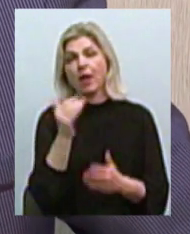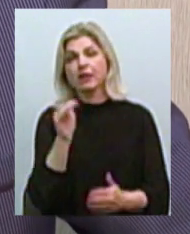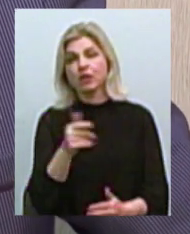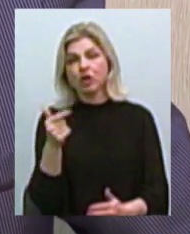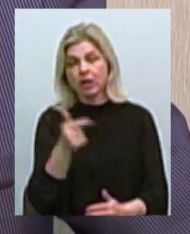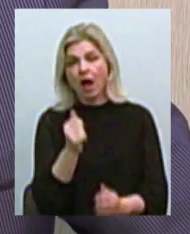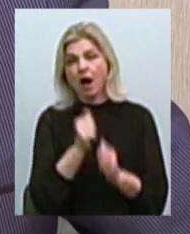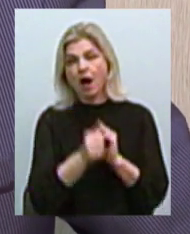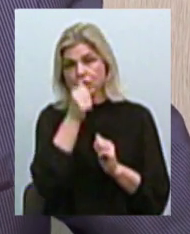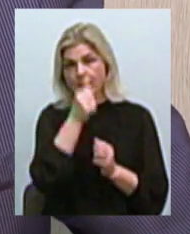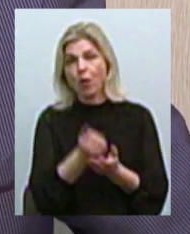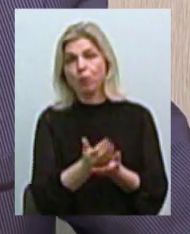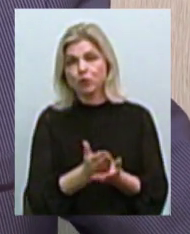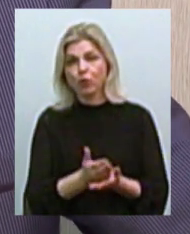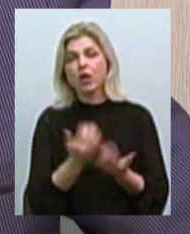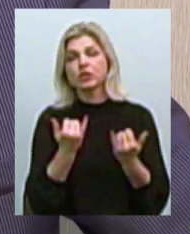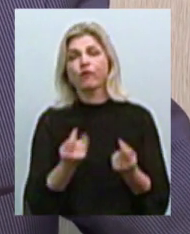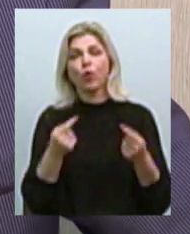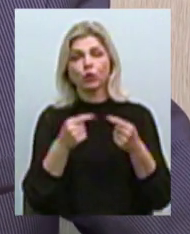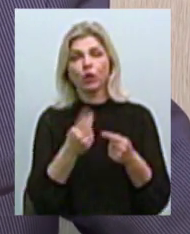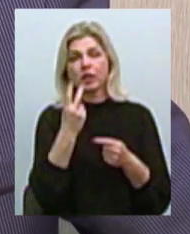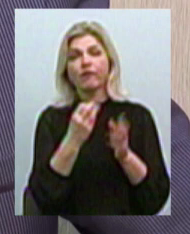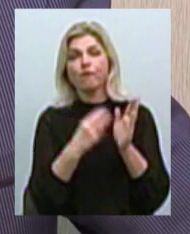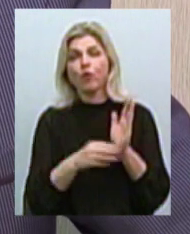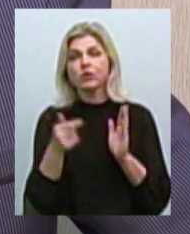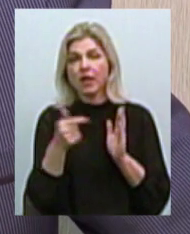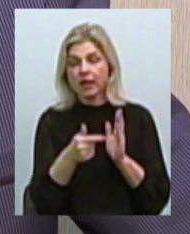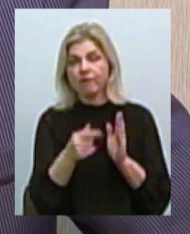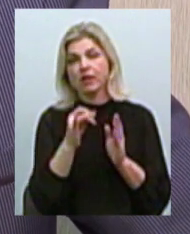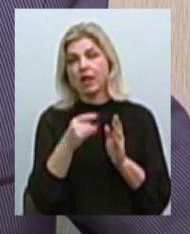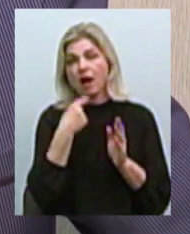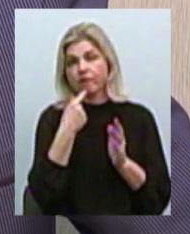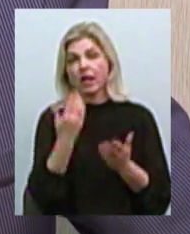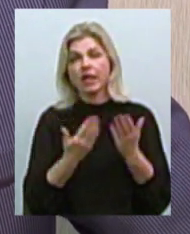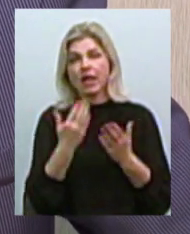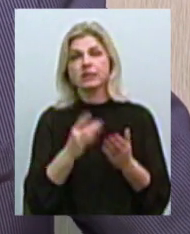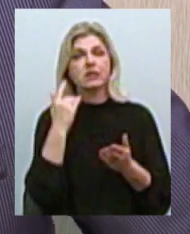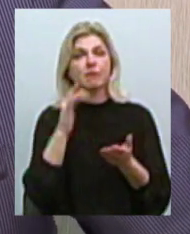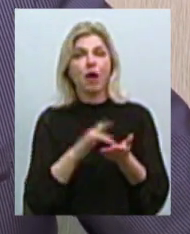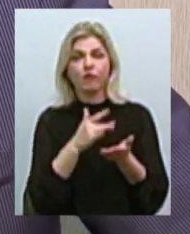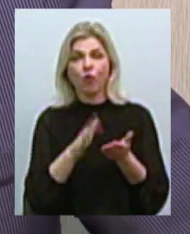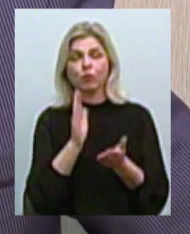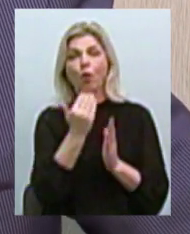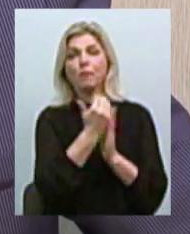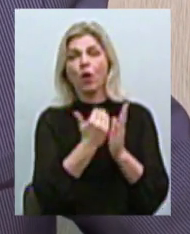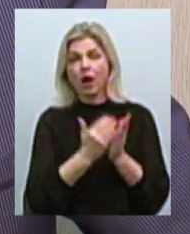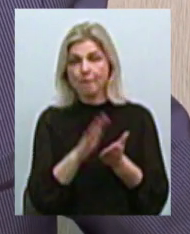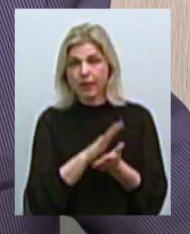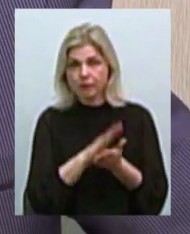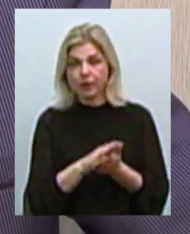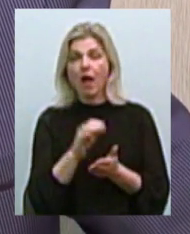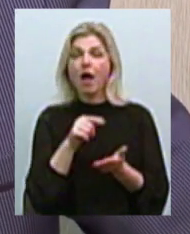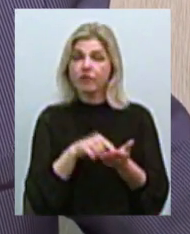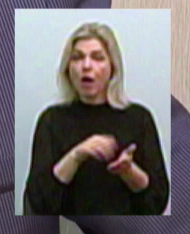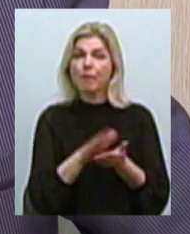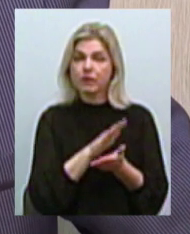якщо щомісячне обслуговування сьогодні уточнив 280 гривень. Кажуть, якщо буде на смартфон так звана програма безкоштовна, вона то безкоштовна,